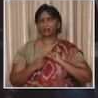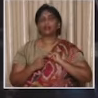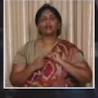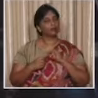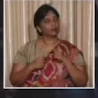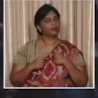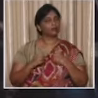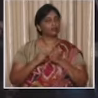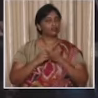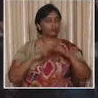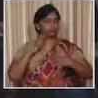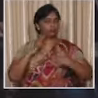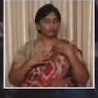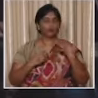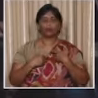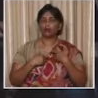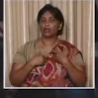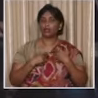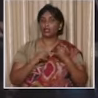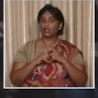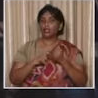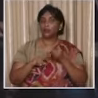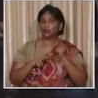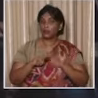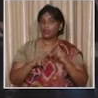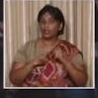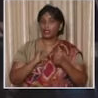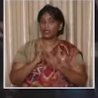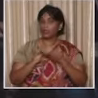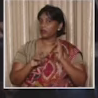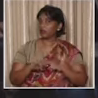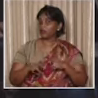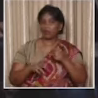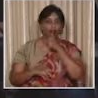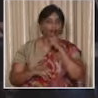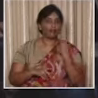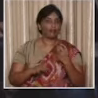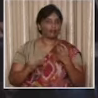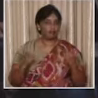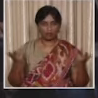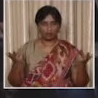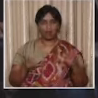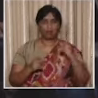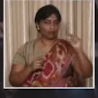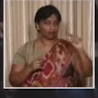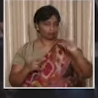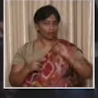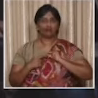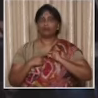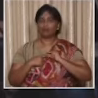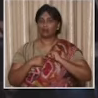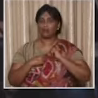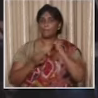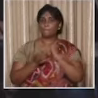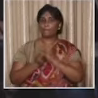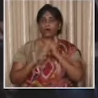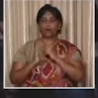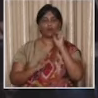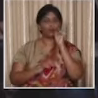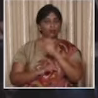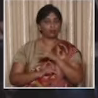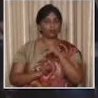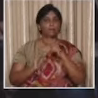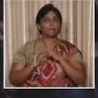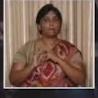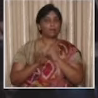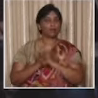දීලා එළියට දැම්මම ඔවුන්ට EPF ETF කියලා එකකුත් නැහැ විශ්‍රාම වැටුපකුත් නැහැ ඔය ලැබෙන වන්දි මුදල බැංකුවේ පොලිය දැම්මම අද